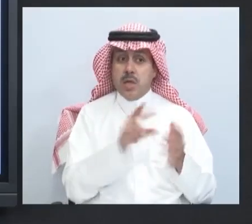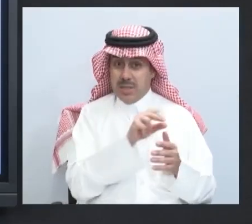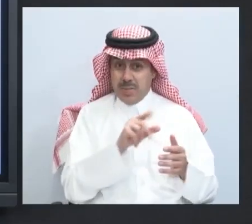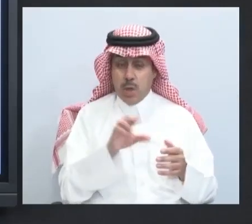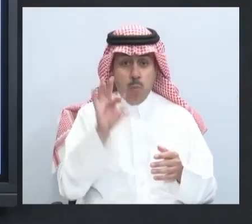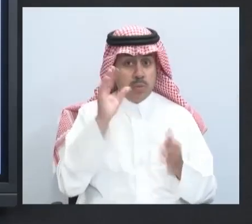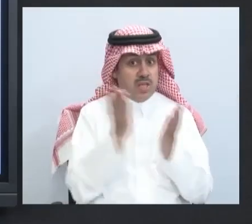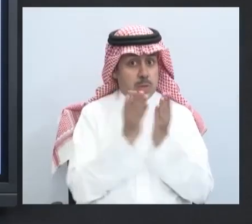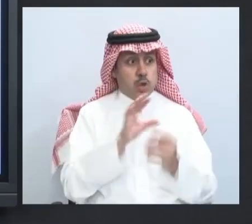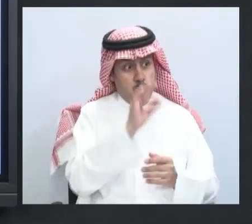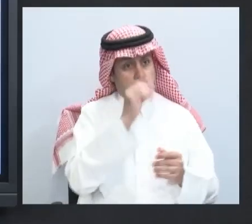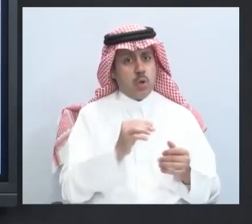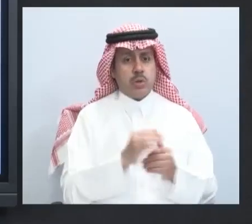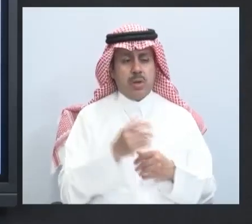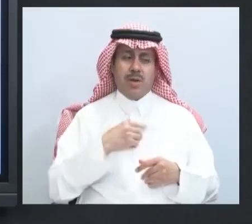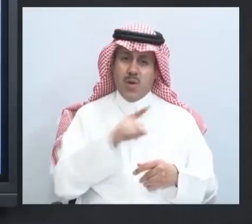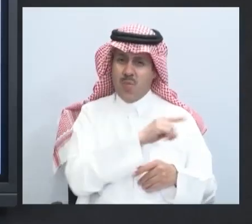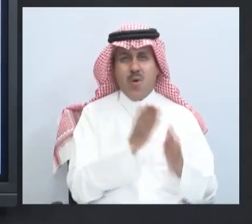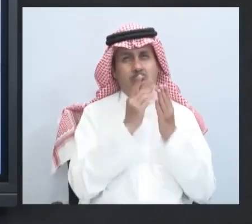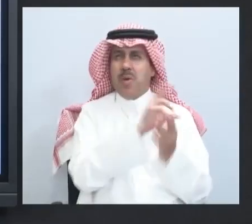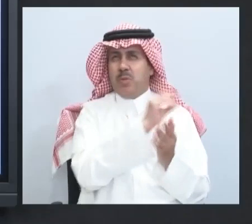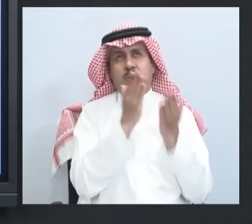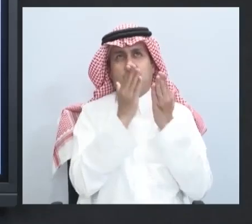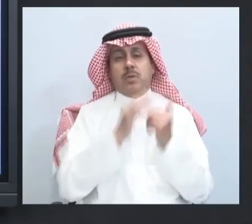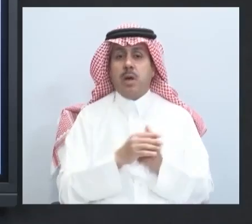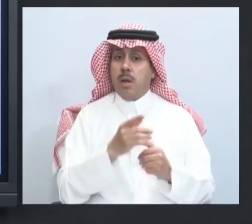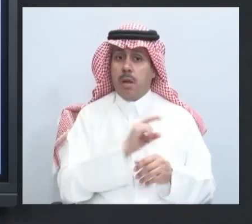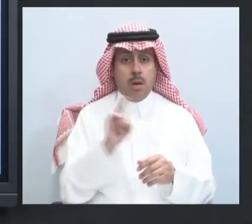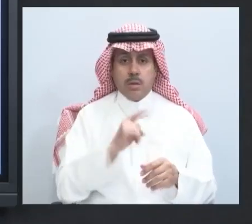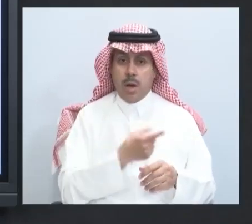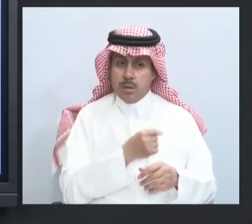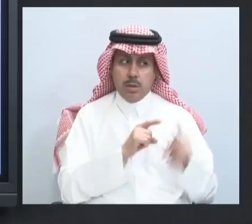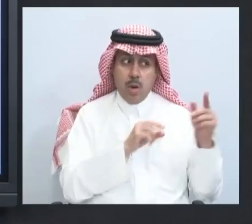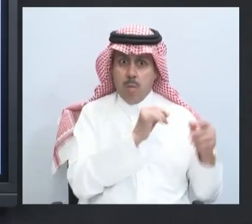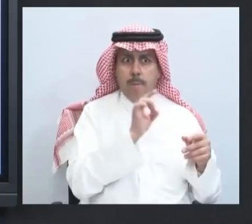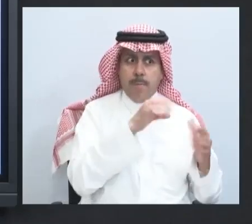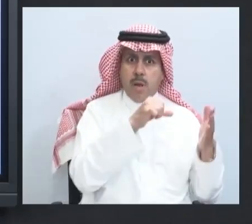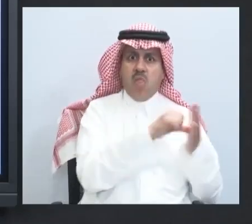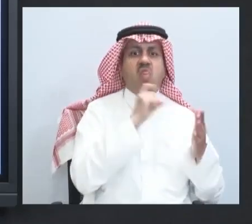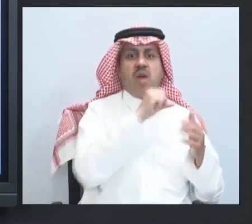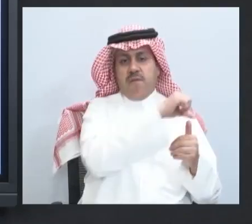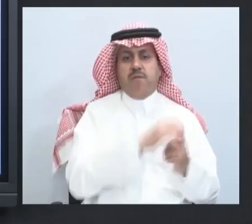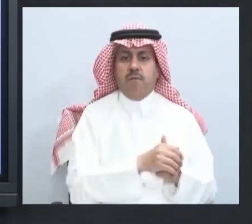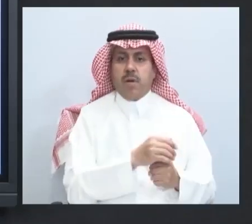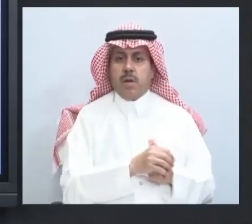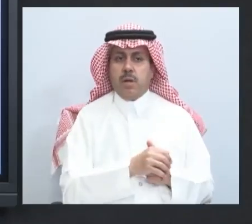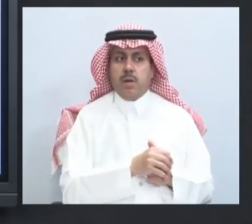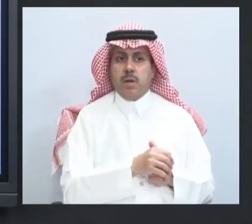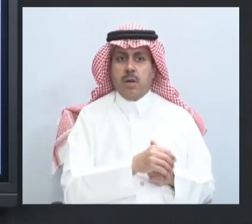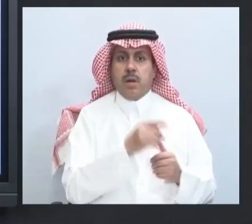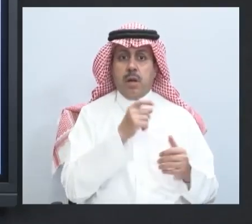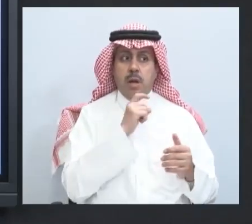الحسد يتمنى ان زميله ليس ب متفوق وتذهب عنه نعمه النجاح